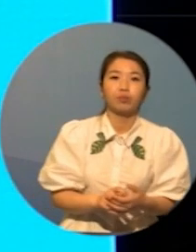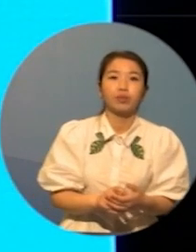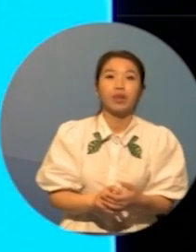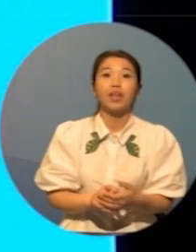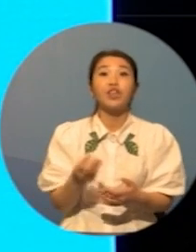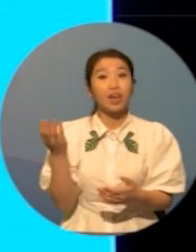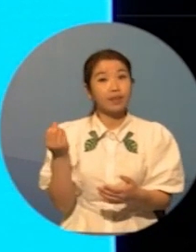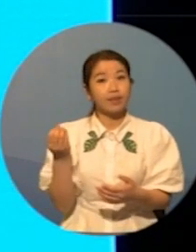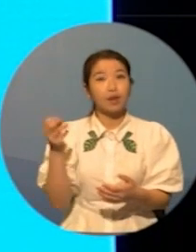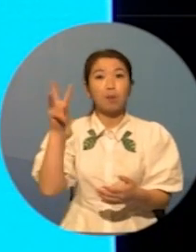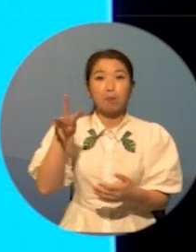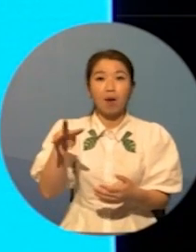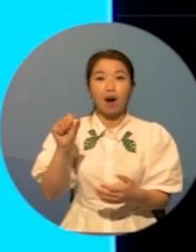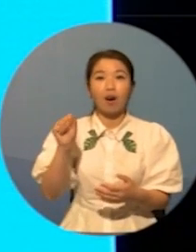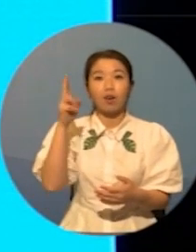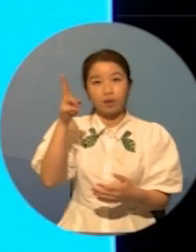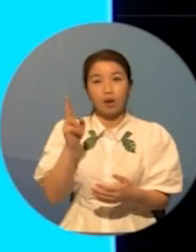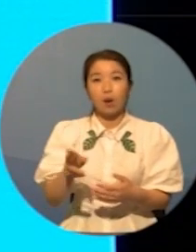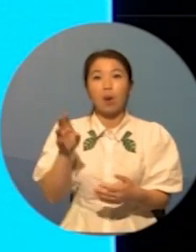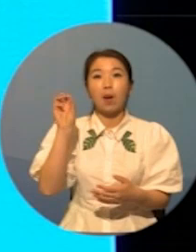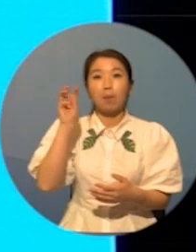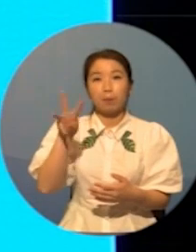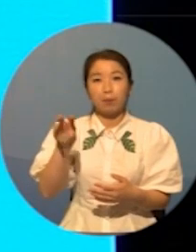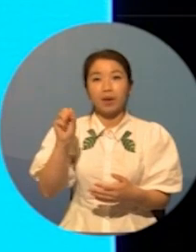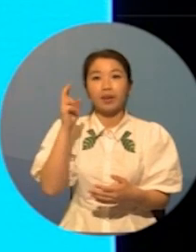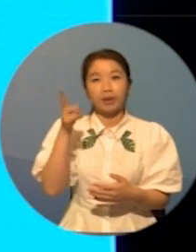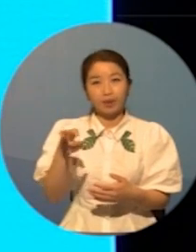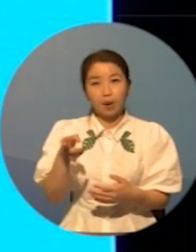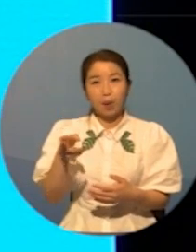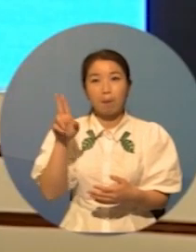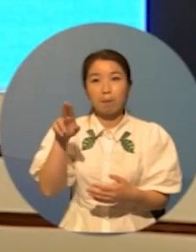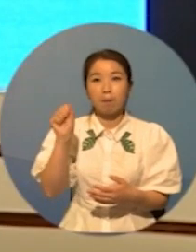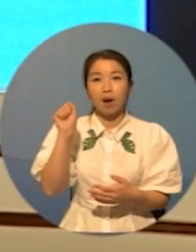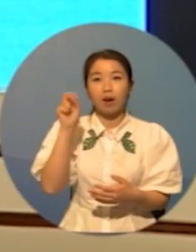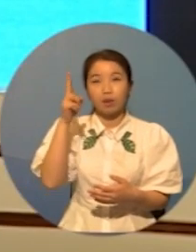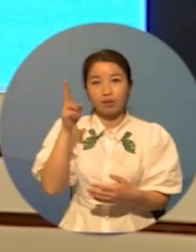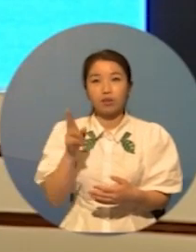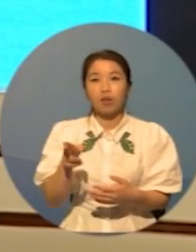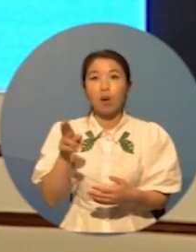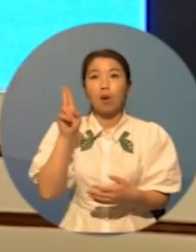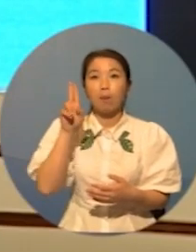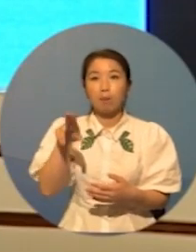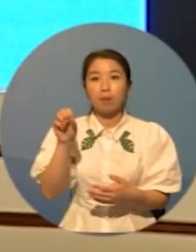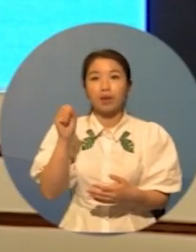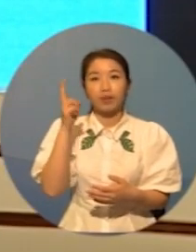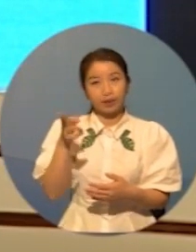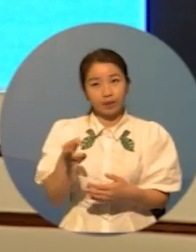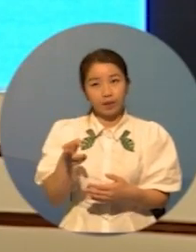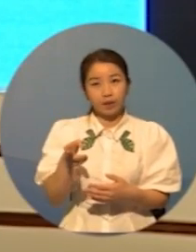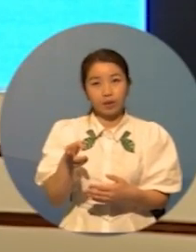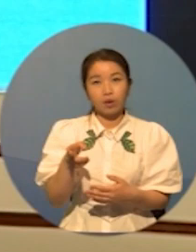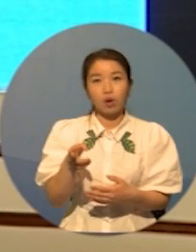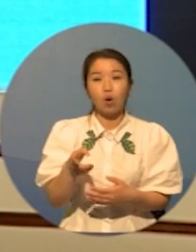Және де мақ-мек, бақ-пек, пақ-пек қосымталары арқалы жасалған атауыш фейілдер